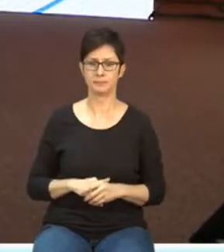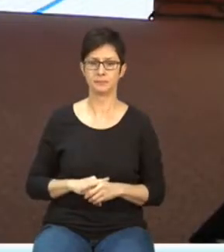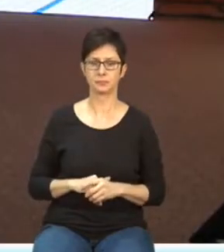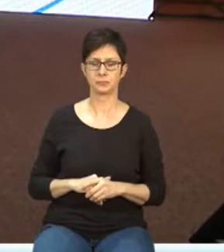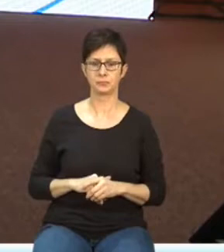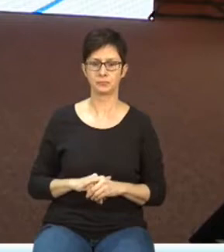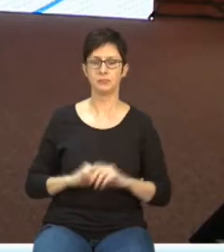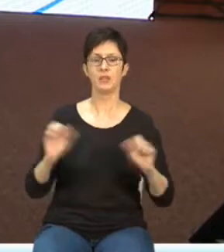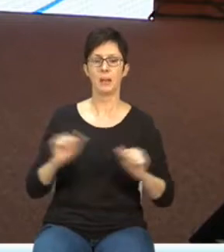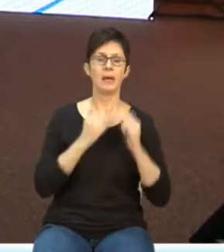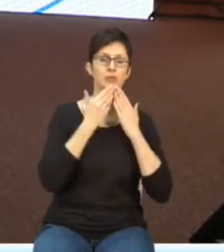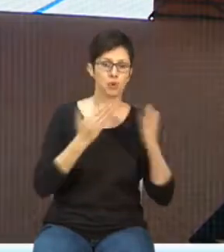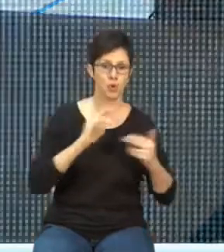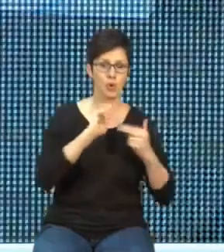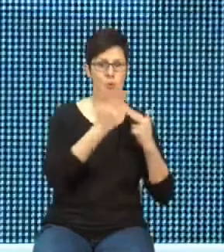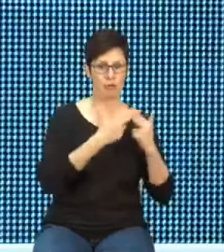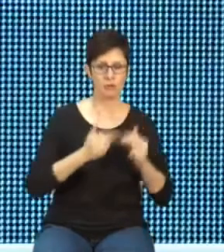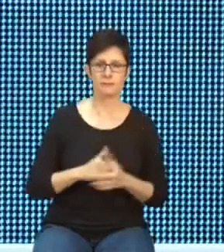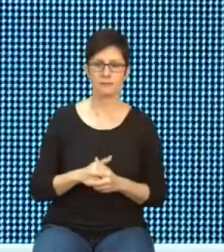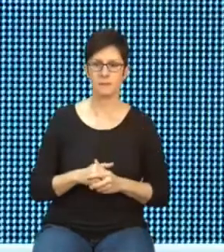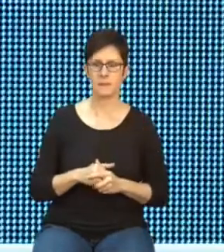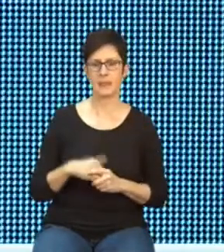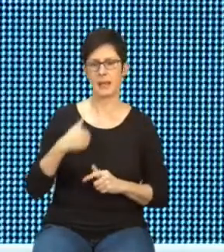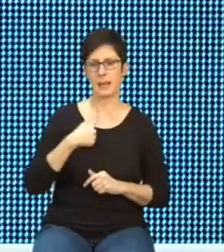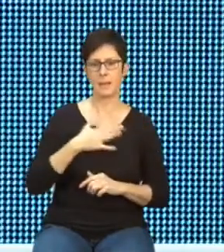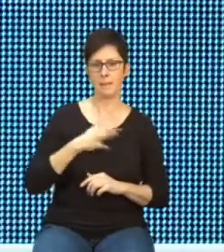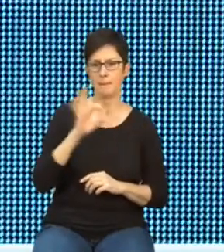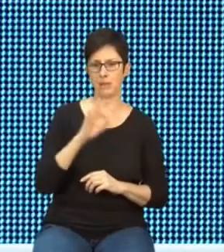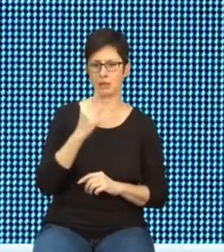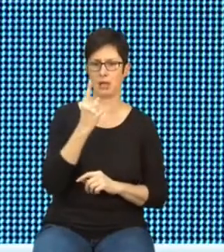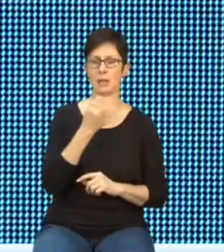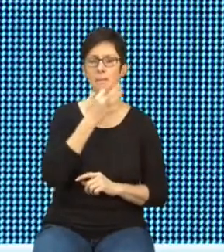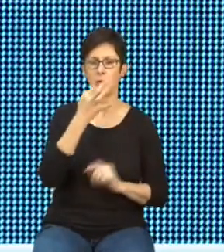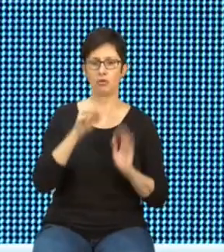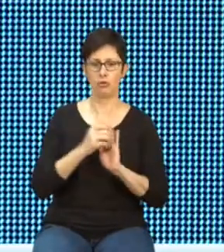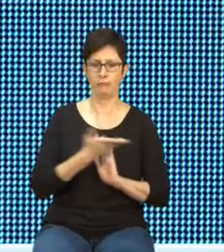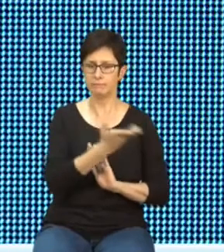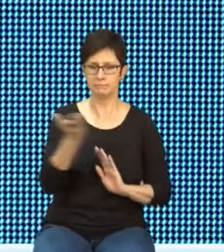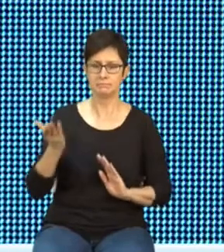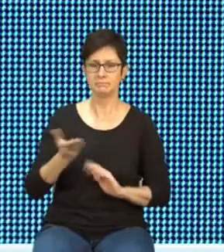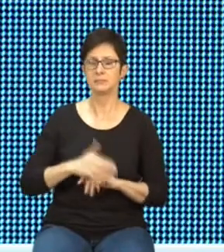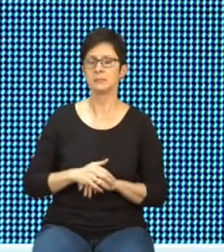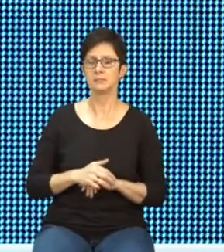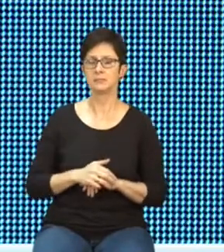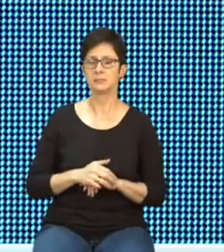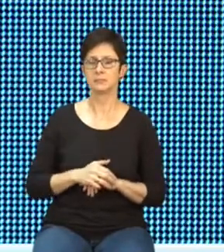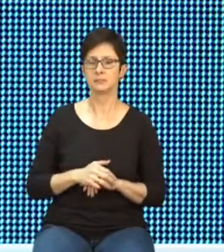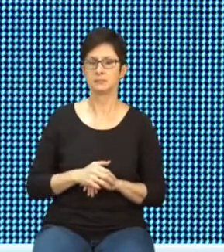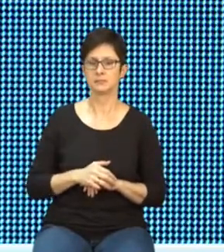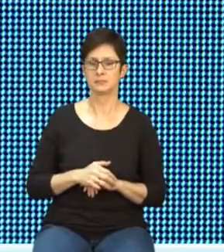Dziękuję bardzo za odpowiedź a także jedno pytanie do znowu do wszystkich państwa w oparciu